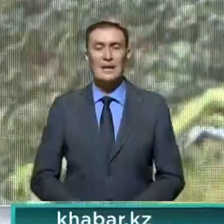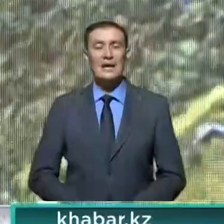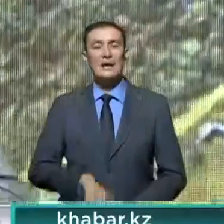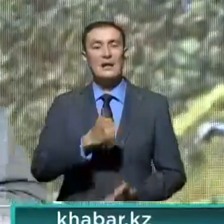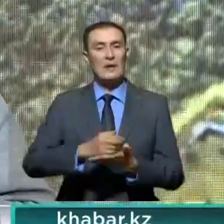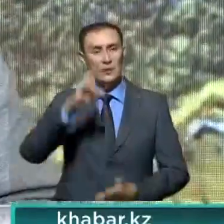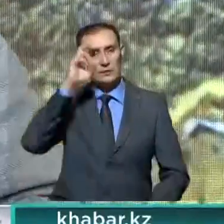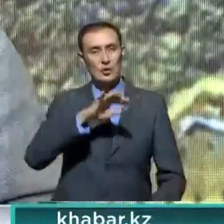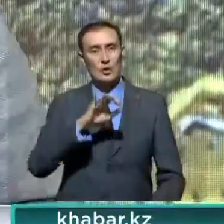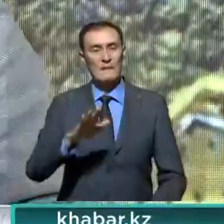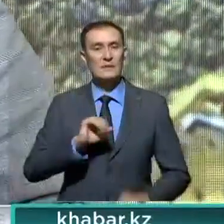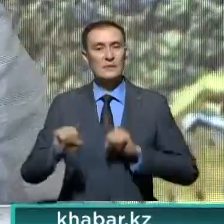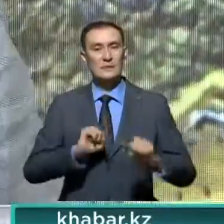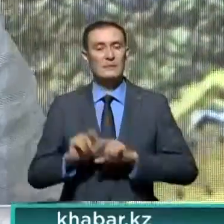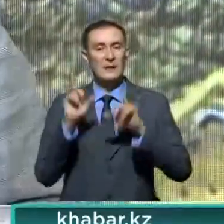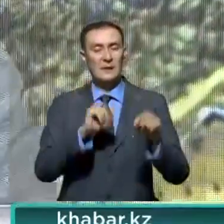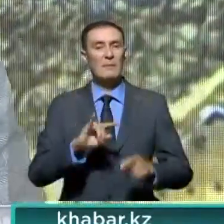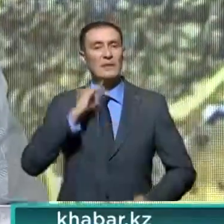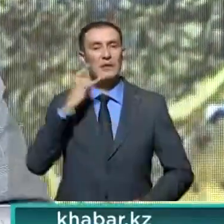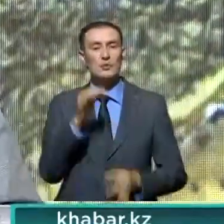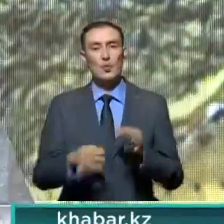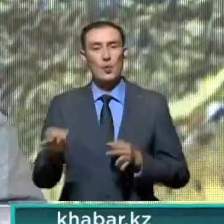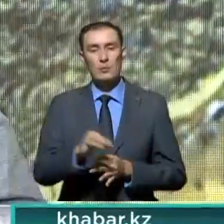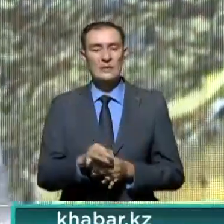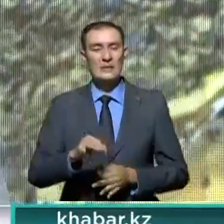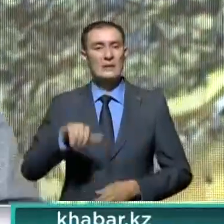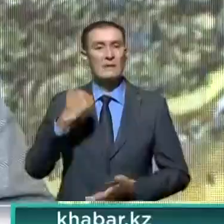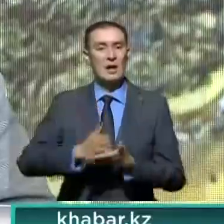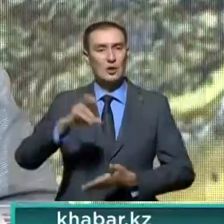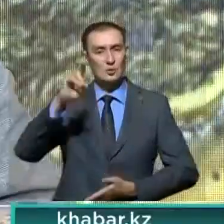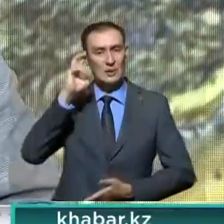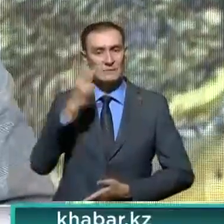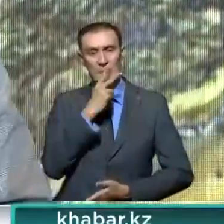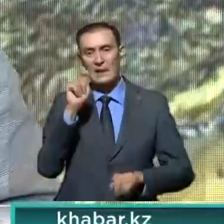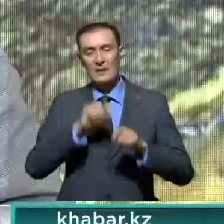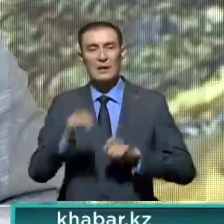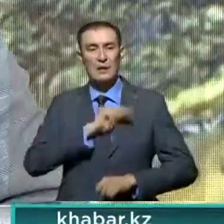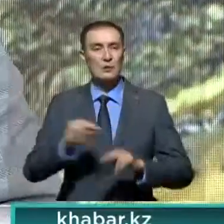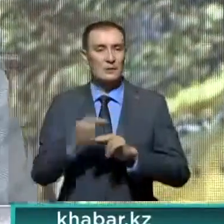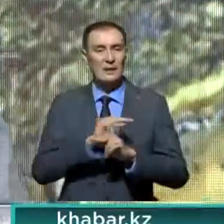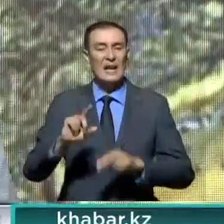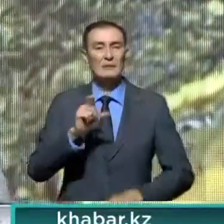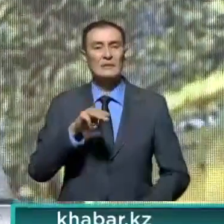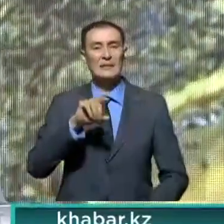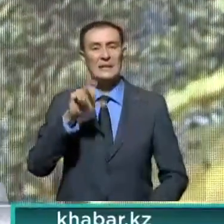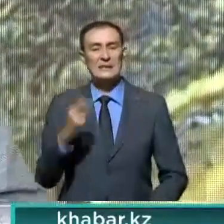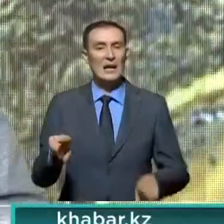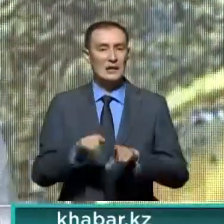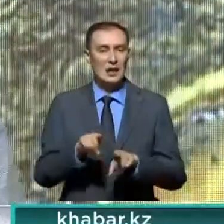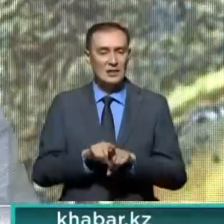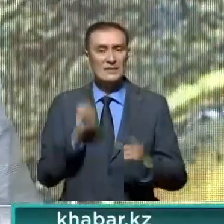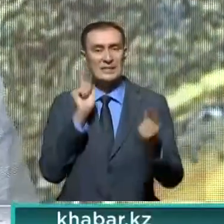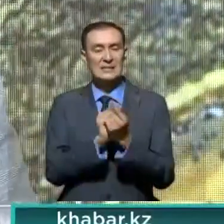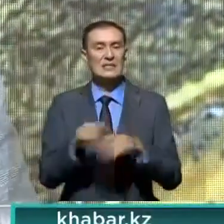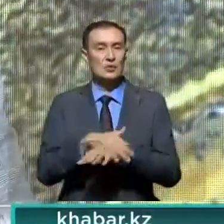Касым-Жомарт Токаев находится с рабочей поездкой в Павлодарской области. Первым делом президент проверил ремонтные работы на Экибастузской ТЭЦ, а также встретился